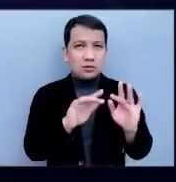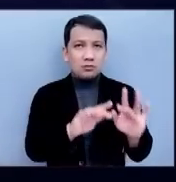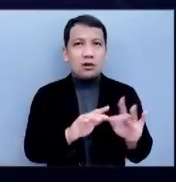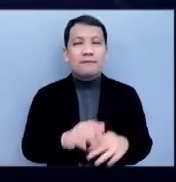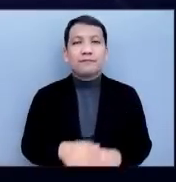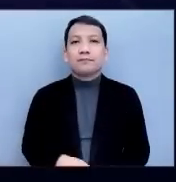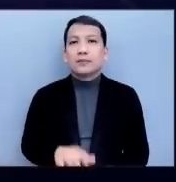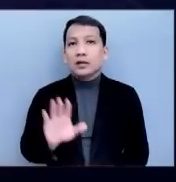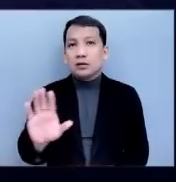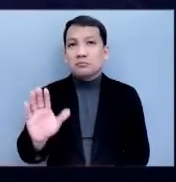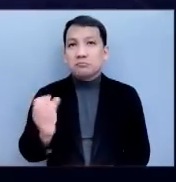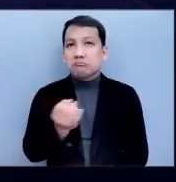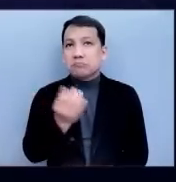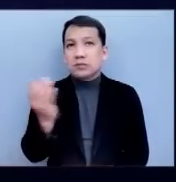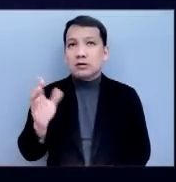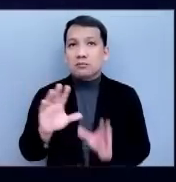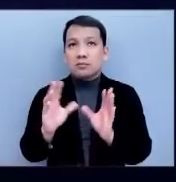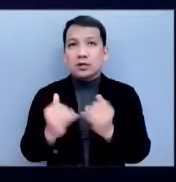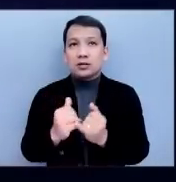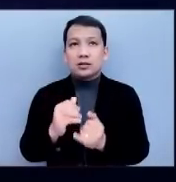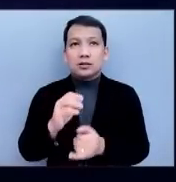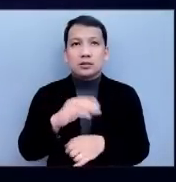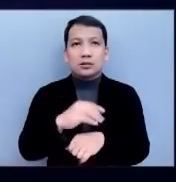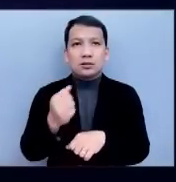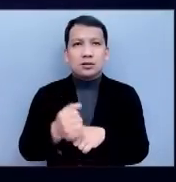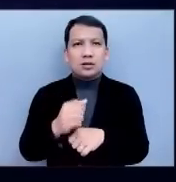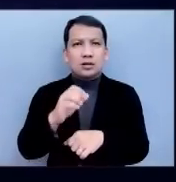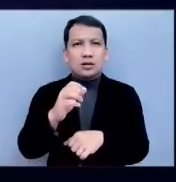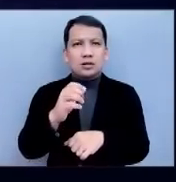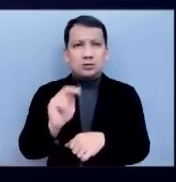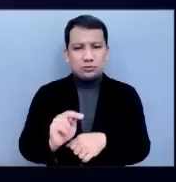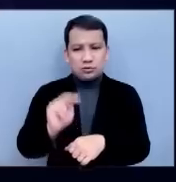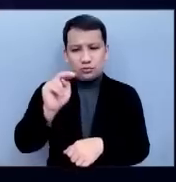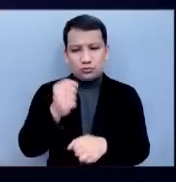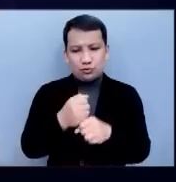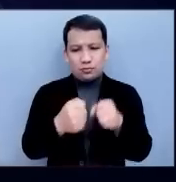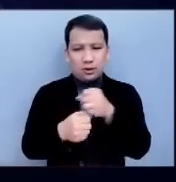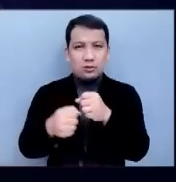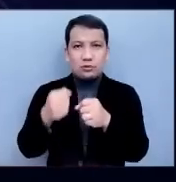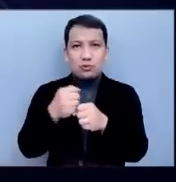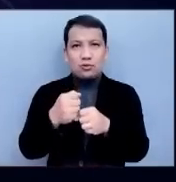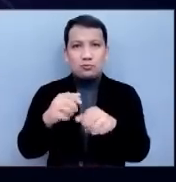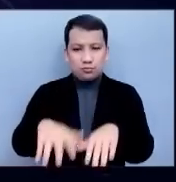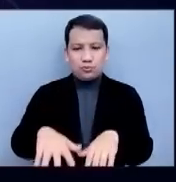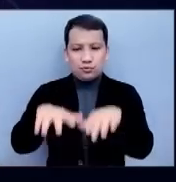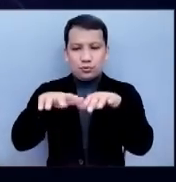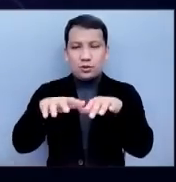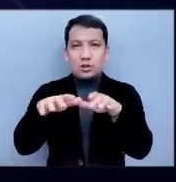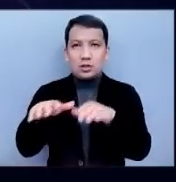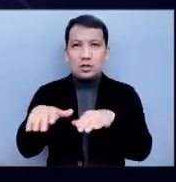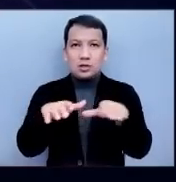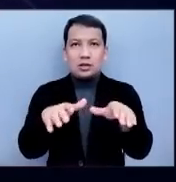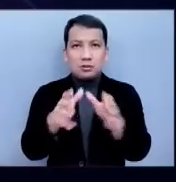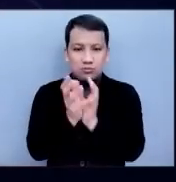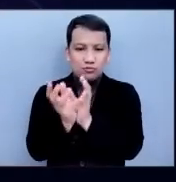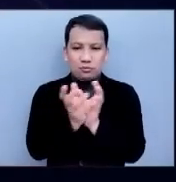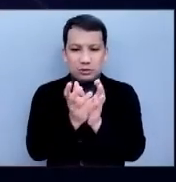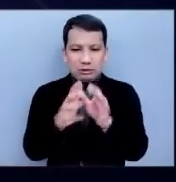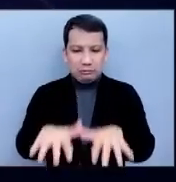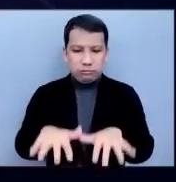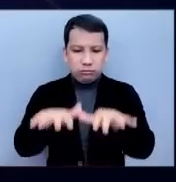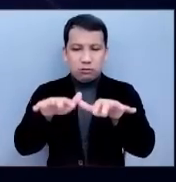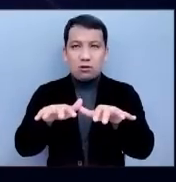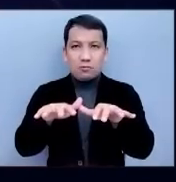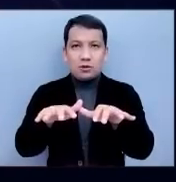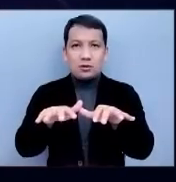ilang bahay sa Barangay Cayaga sa bayan ng Kabakan sa North Cotabato. Nagmistulang ilog ang komunidad. Umabot naman